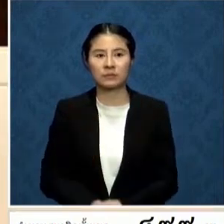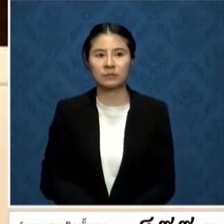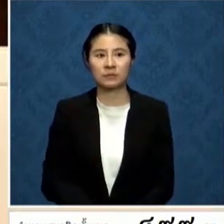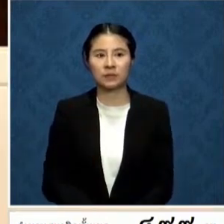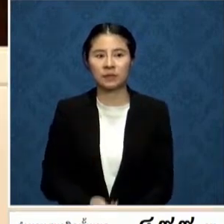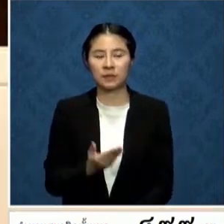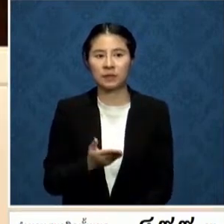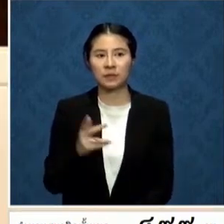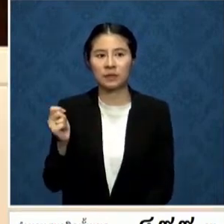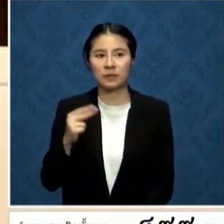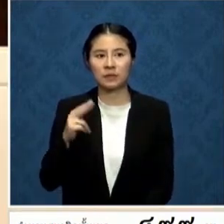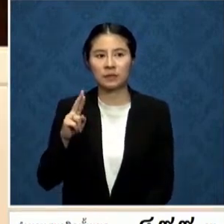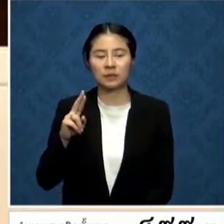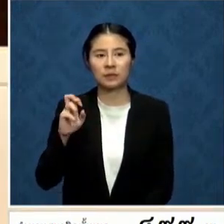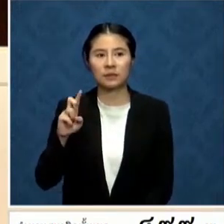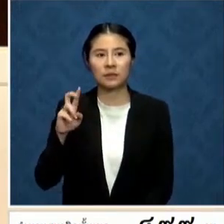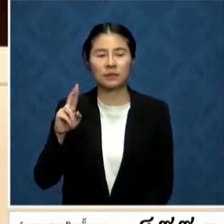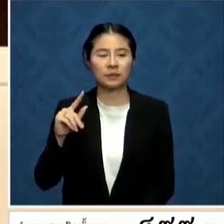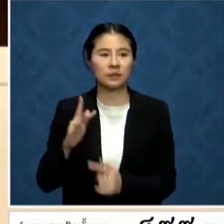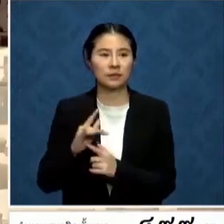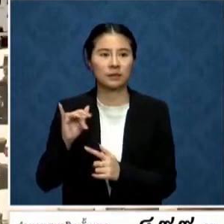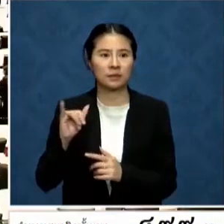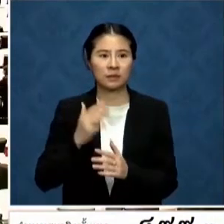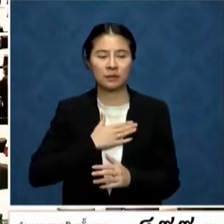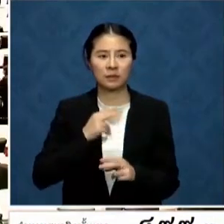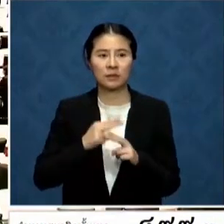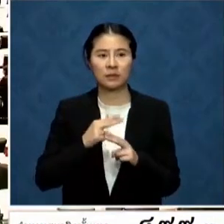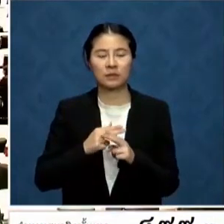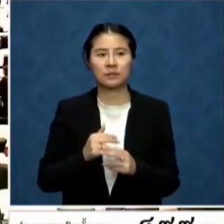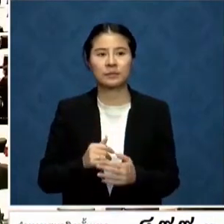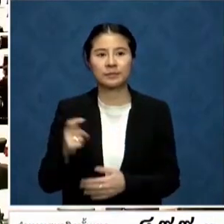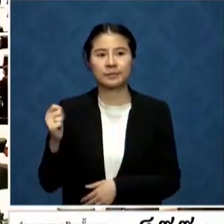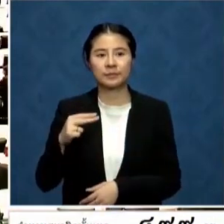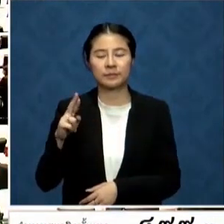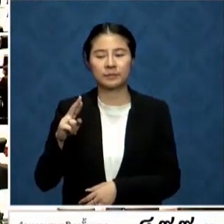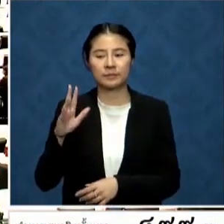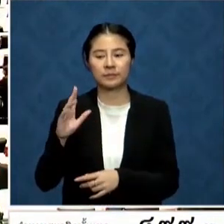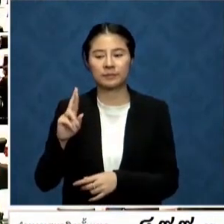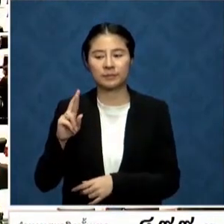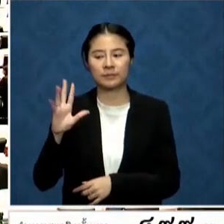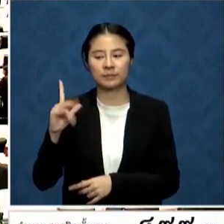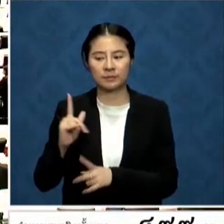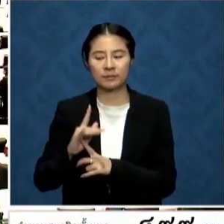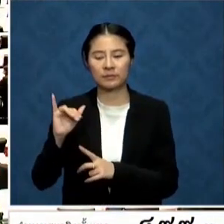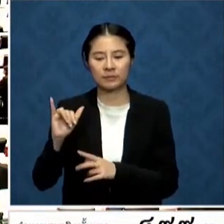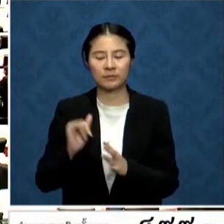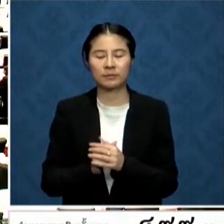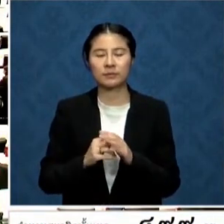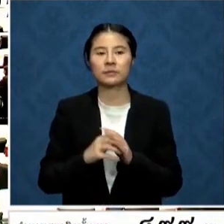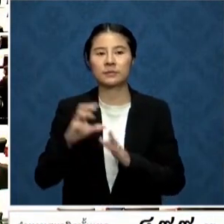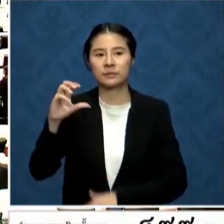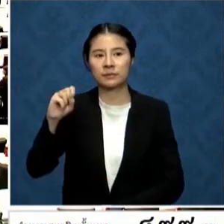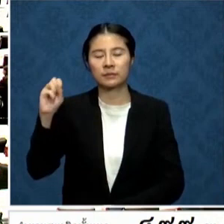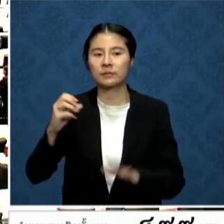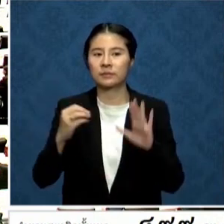ธีรชัยพันธุมาศครับท่านประธานที่เคารพครับผมธีรชัยพันธุมาศสมาชิกสภาผู้แทนราษฎรกรุงเทพมหานครเขต